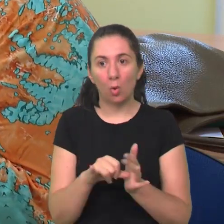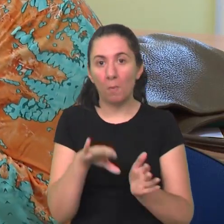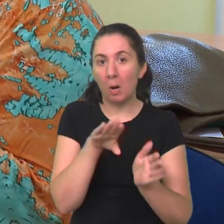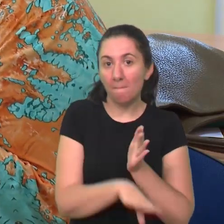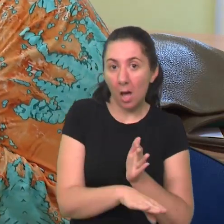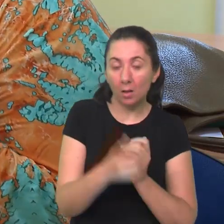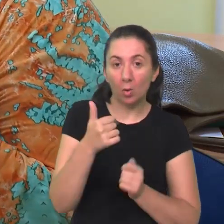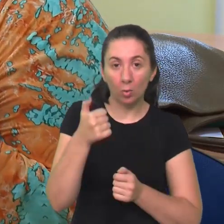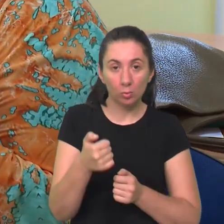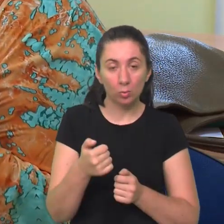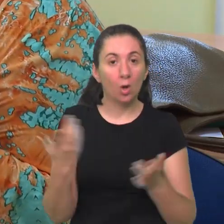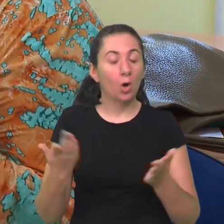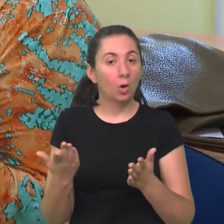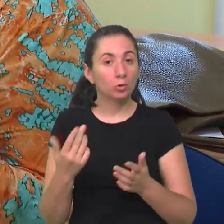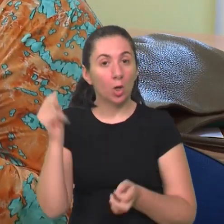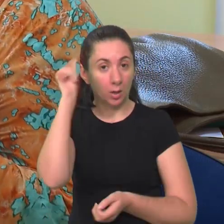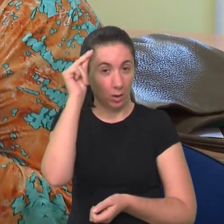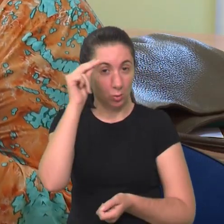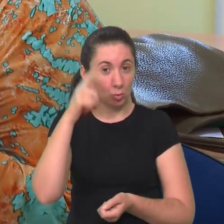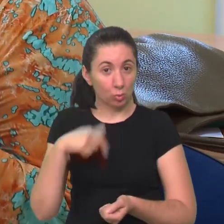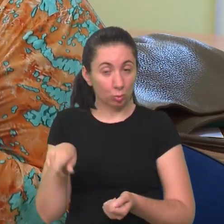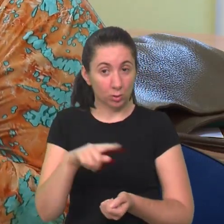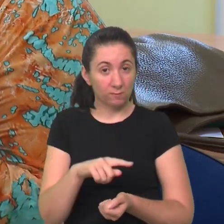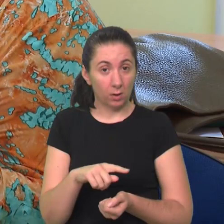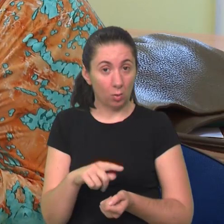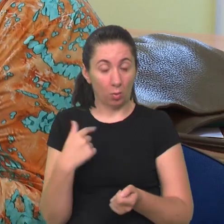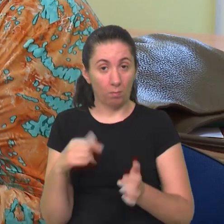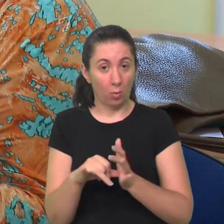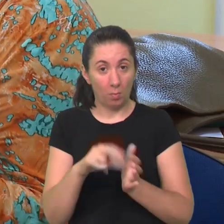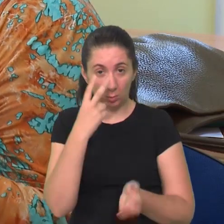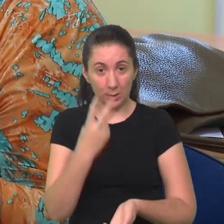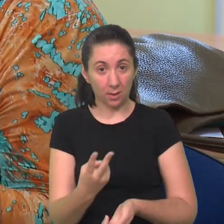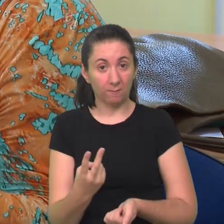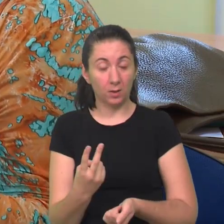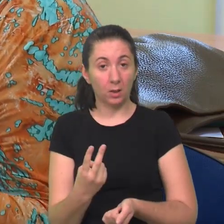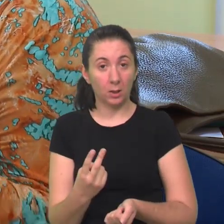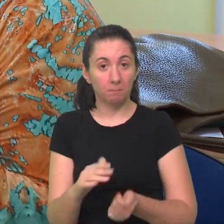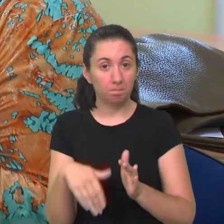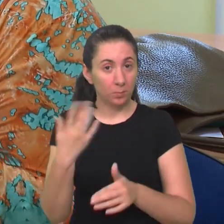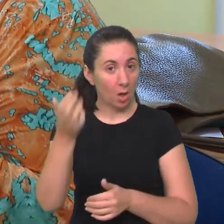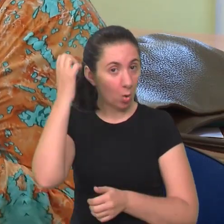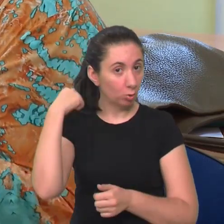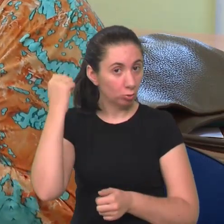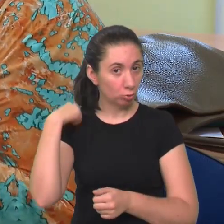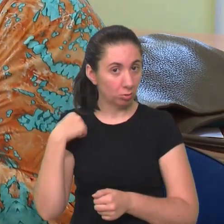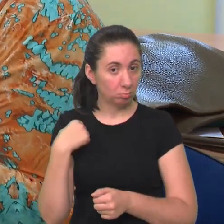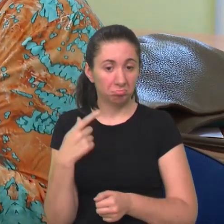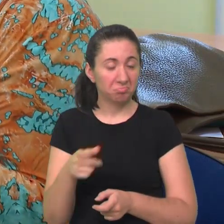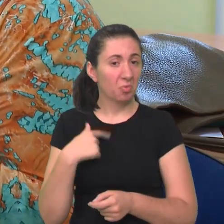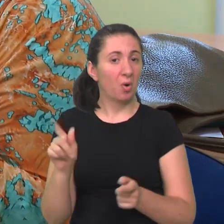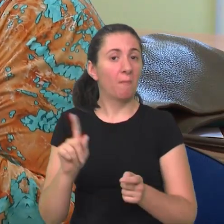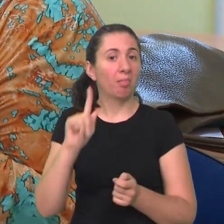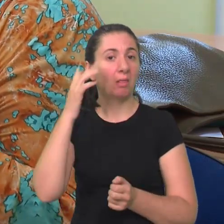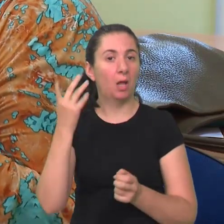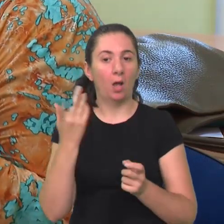manje od 100, ali ono što nam je iskustveno normalno za vidjeti nakon češenja, to nas ne